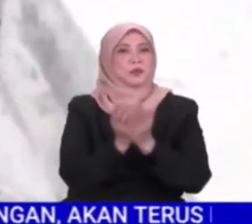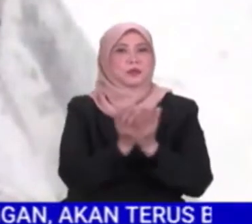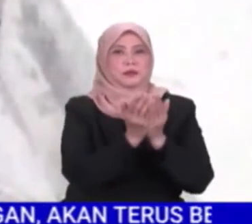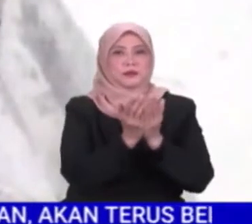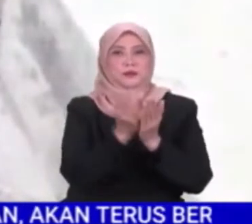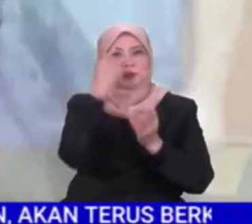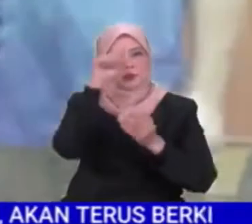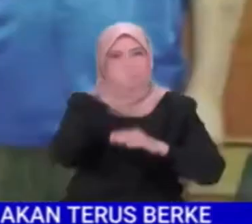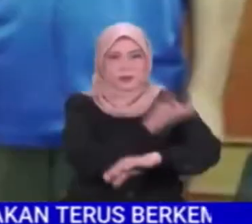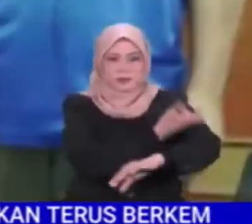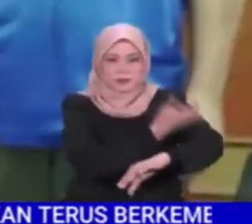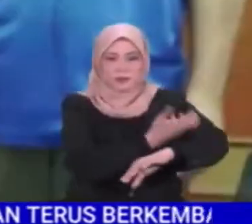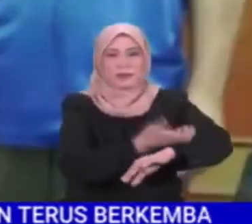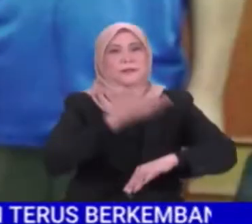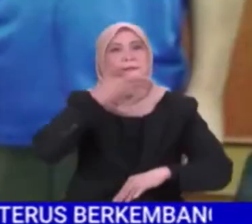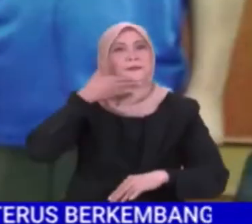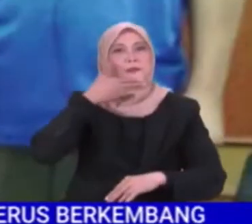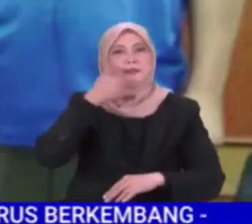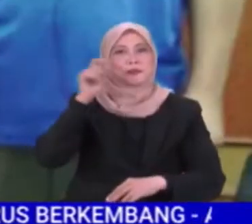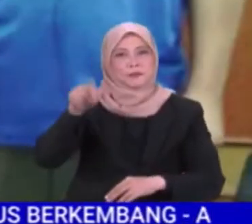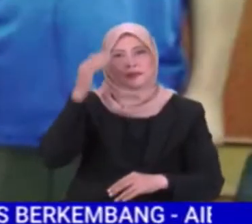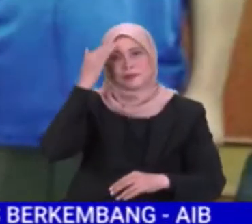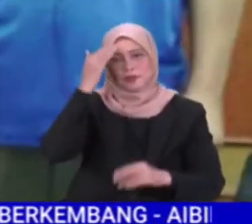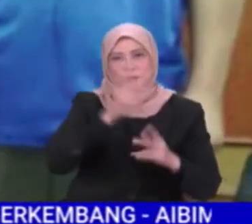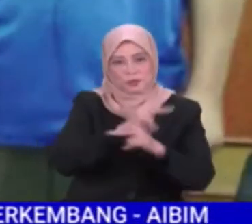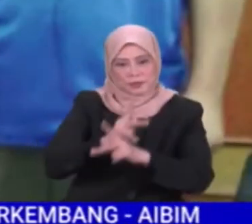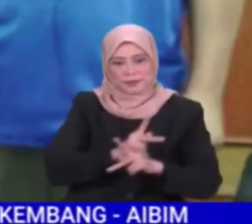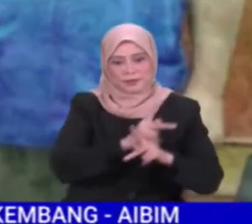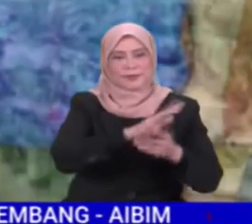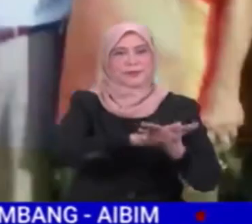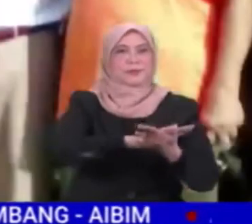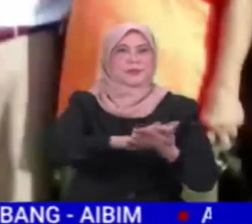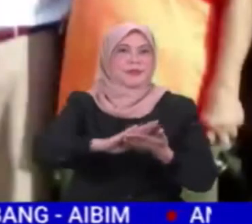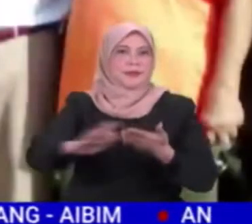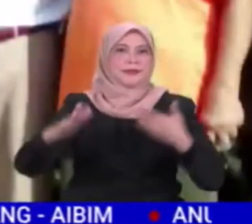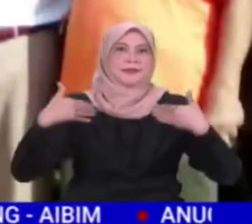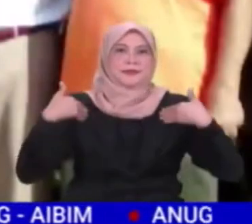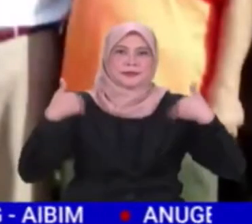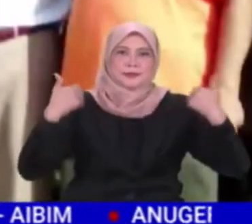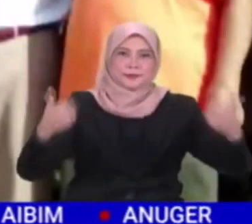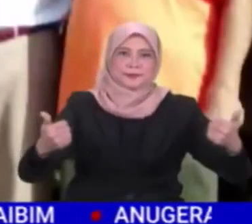melahirkan generasi muda celik kepada penjagaan kebersihan dan kesihatan.